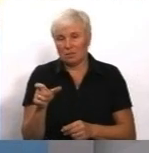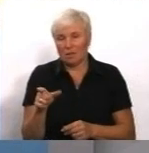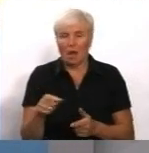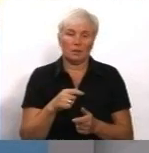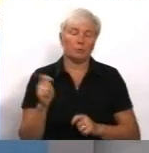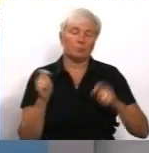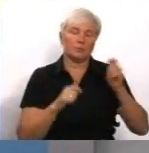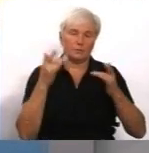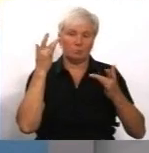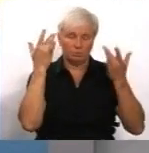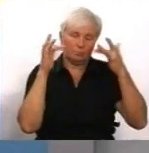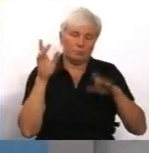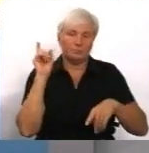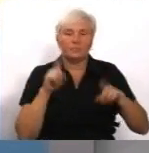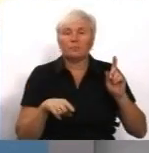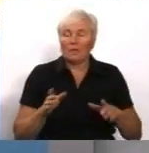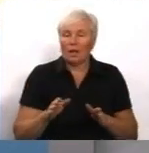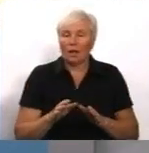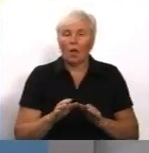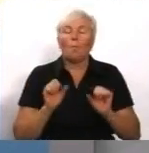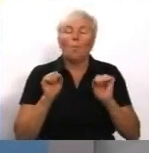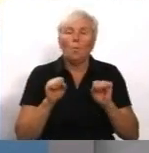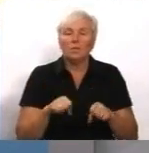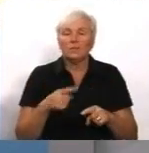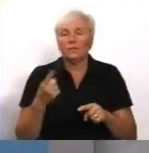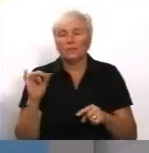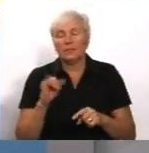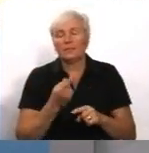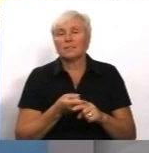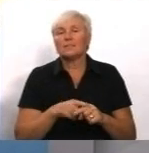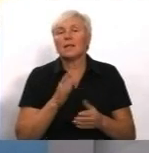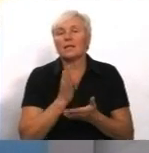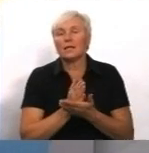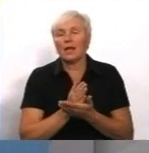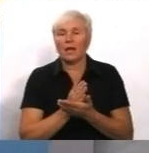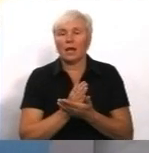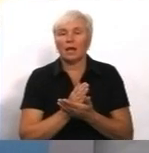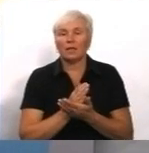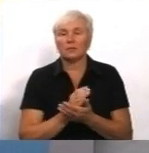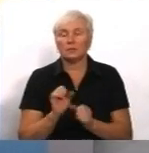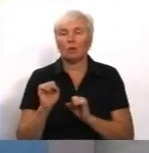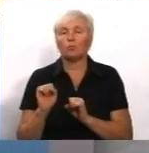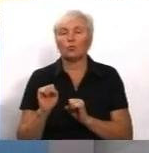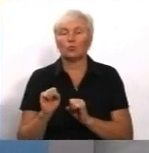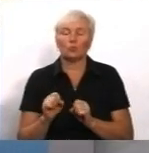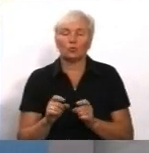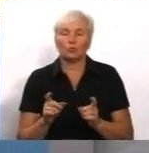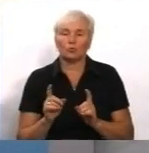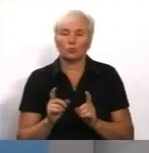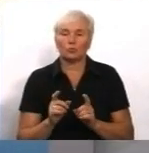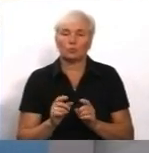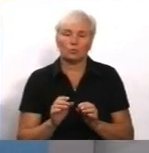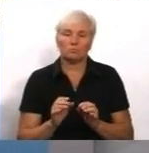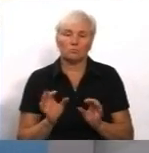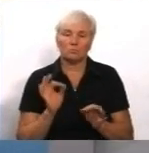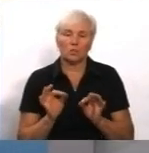як раніше було в цьому. Можливо, і це є запорукою, що присутній постійно. Тому там різні